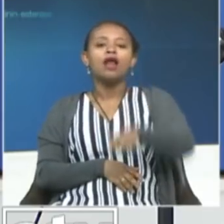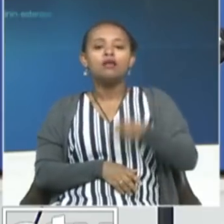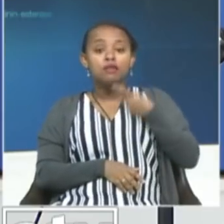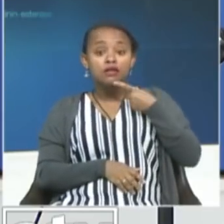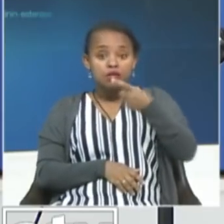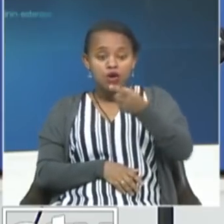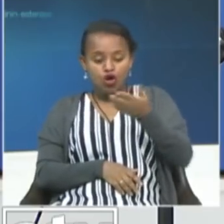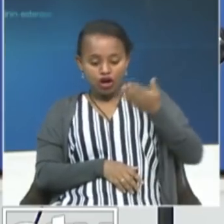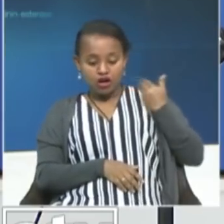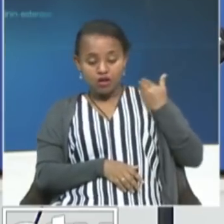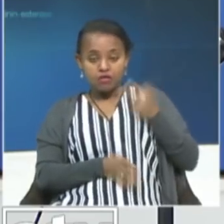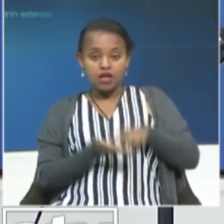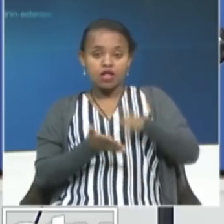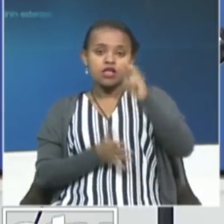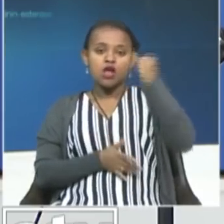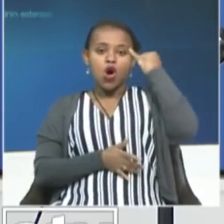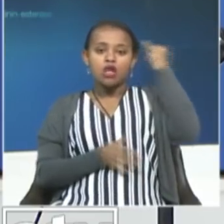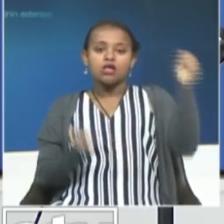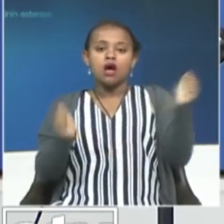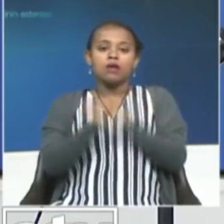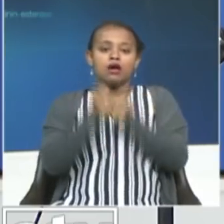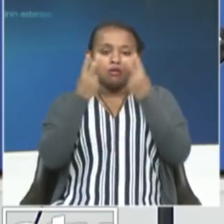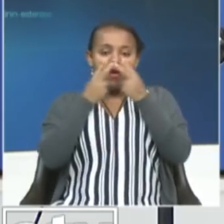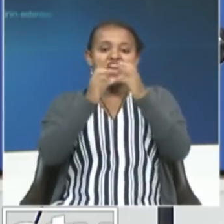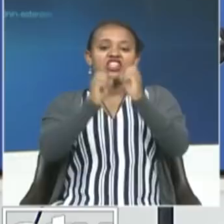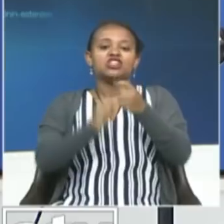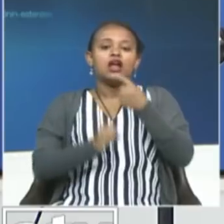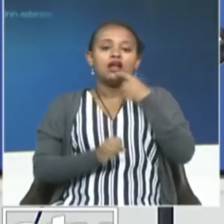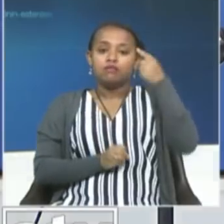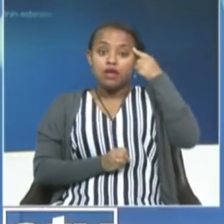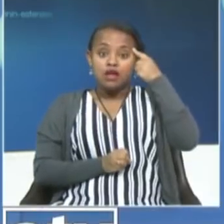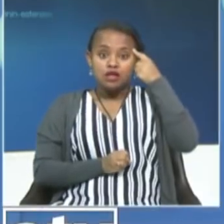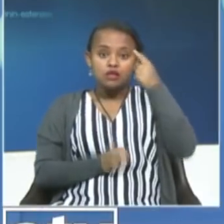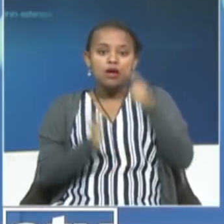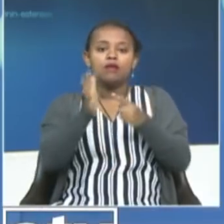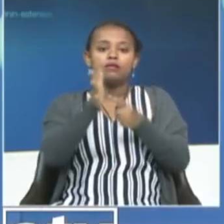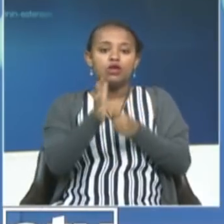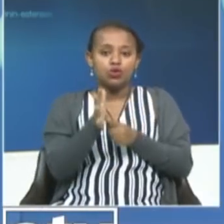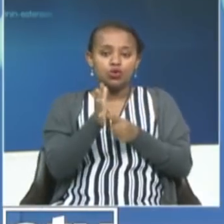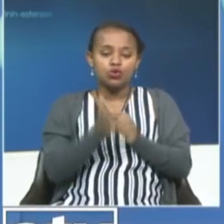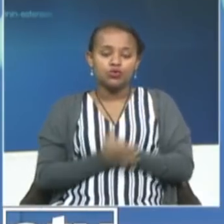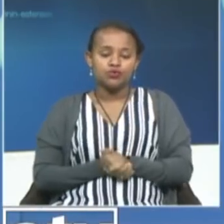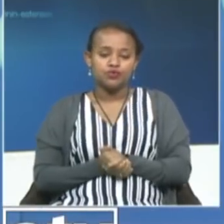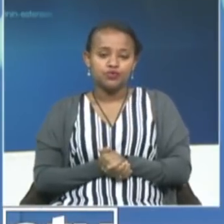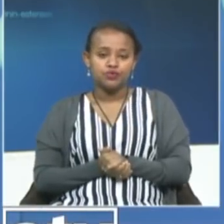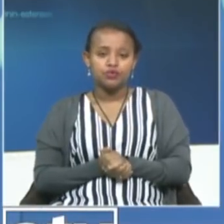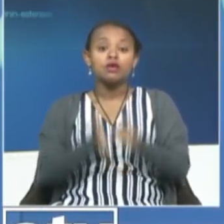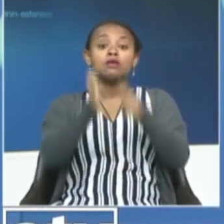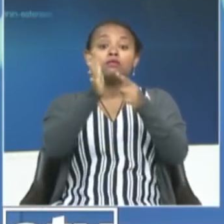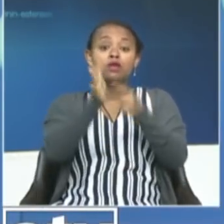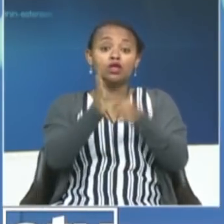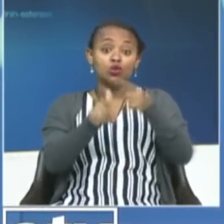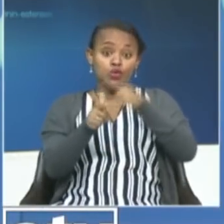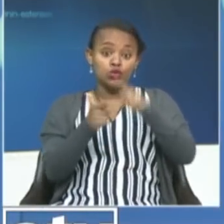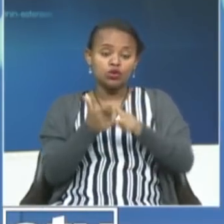ሲል ከተነሳው ሀሳብ ጋር አብረን ማየት እንችላለን ብዬ አስባለሁ። ምልክቶቹ እሺ፣ እንግዲህ ምልክቶቹ